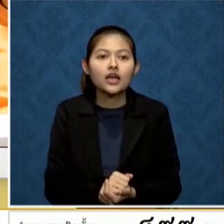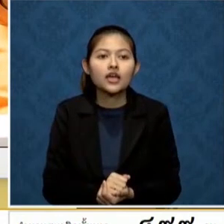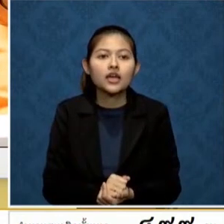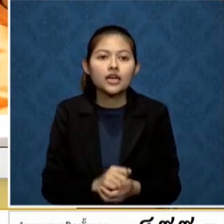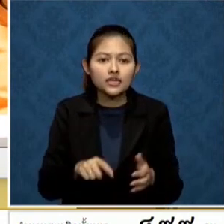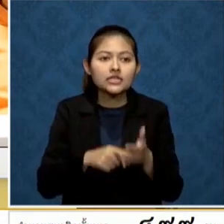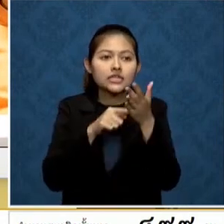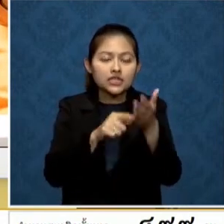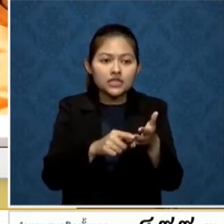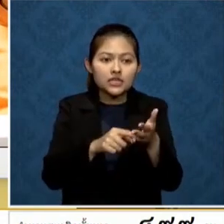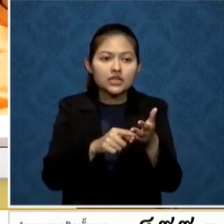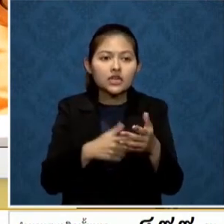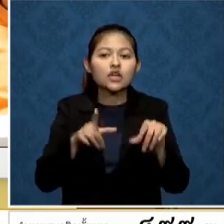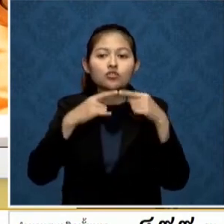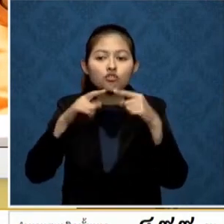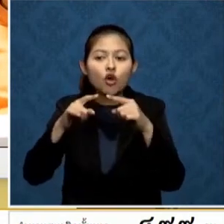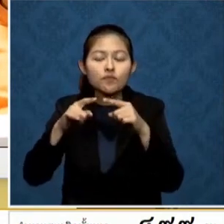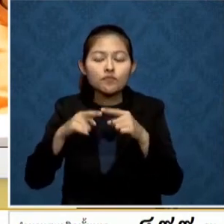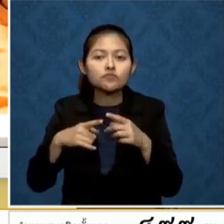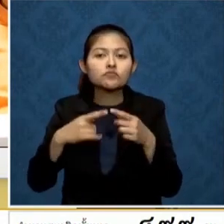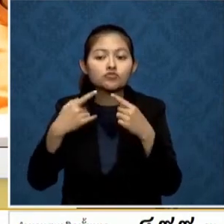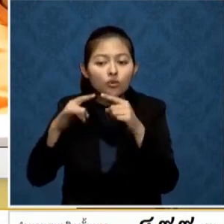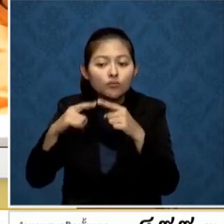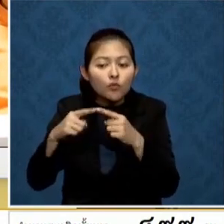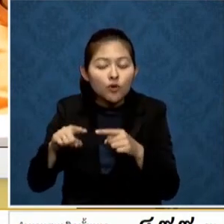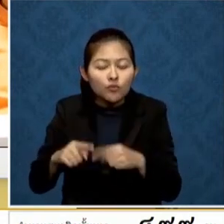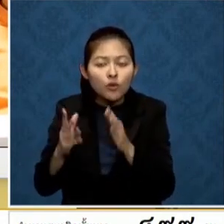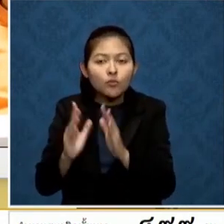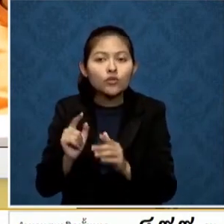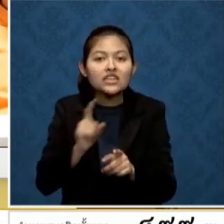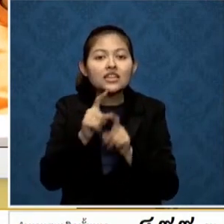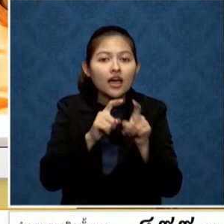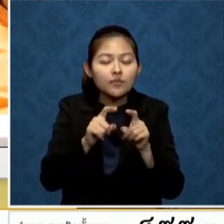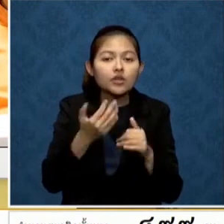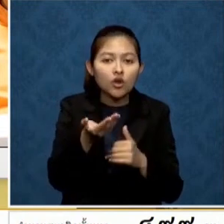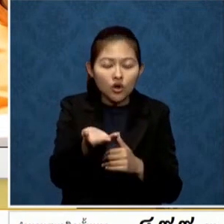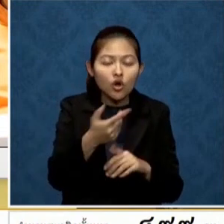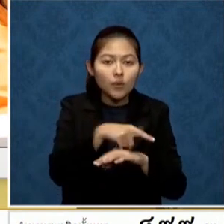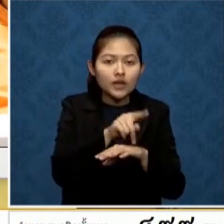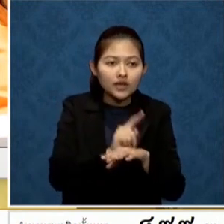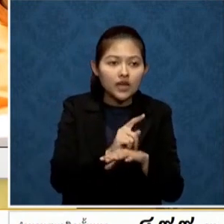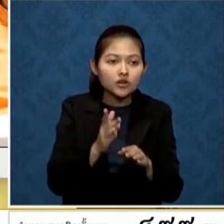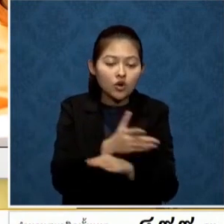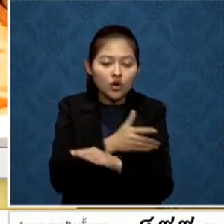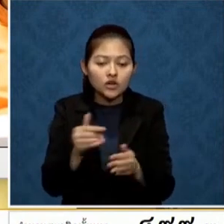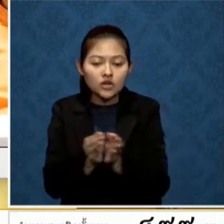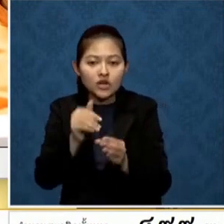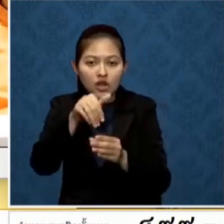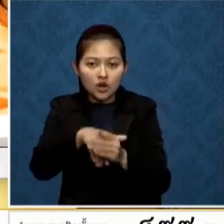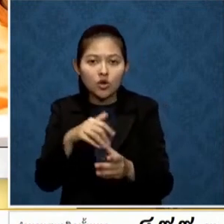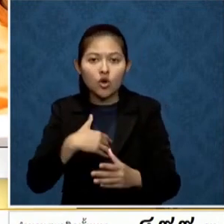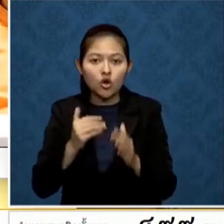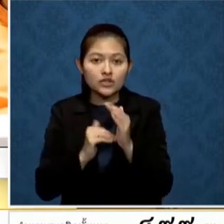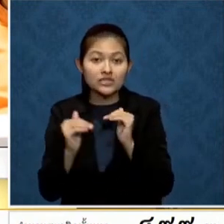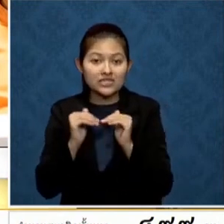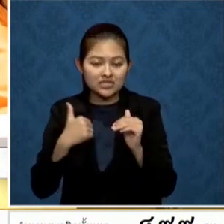ร่างข้อบังคับได้ตอบคำถามสุดท้ายตอบประเด็นจากเพื่อนสมาชิกทุกท่านก่อนแล้วผมจะขออนุญาตท่านประธานครับก่อนการลงมติผมอยจะขอ